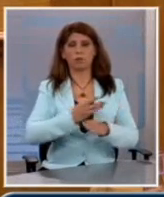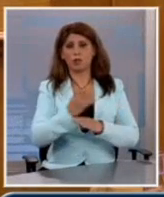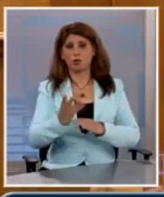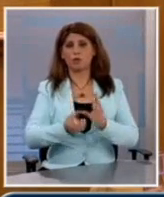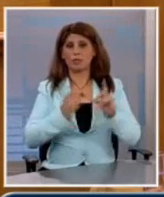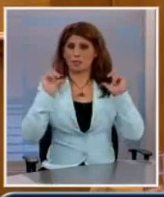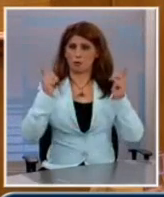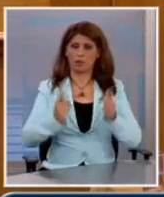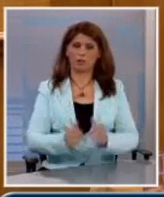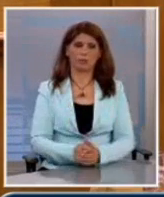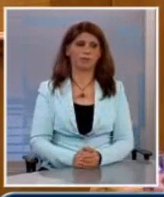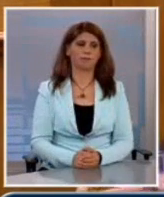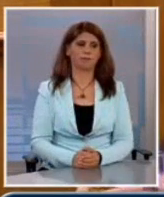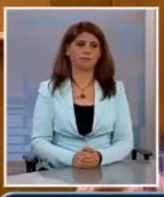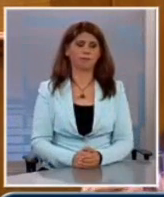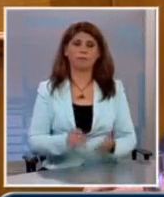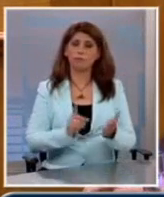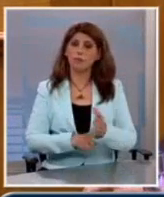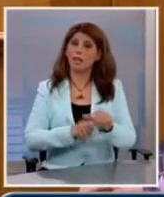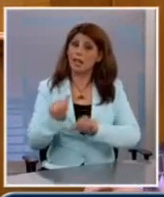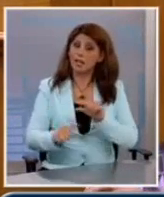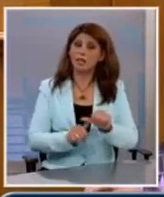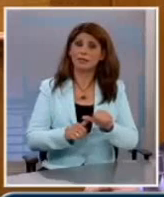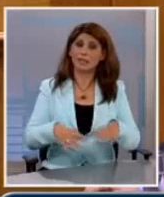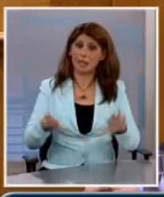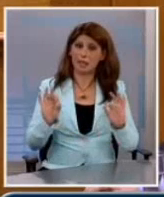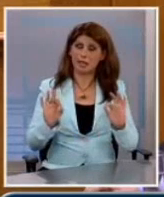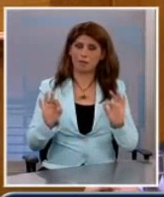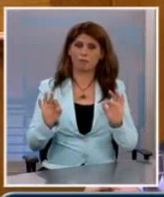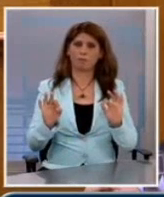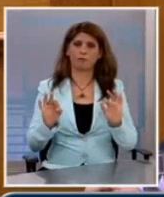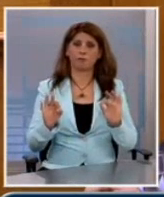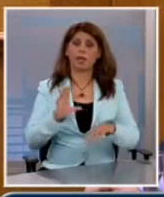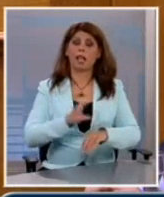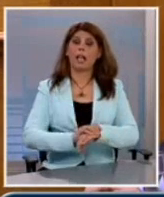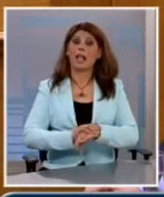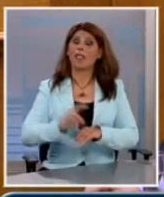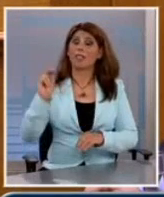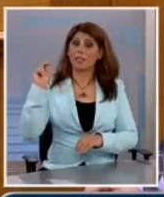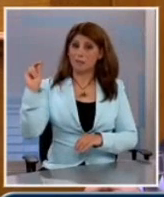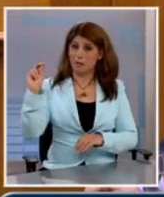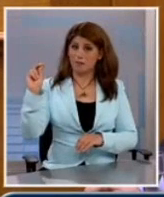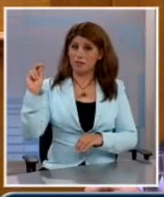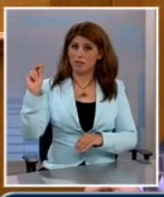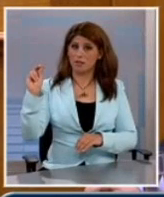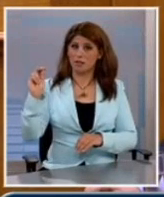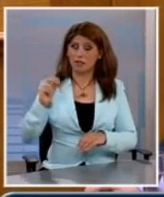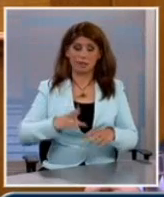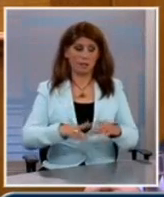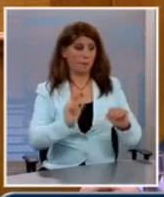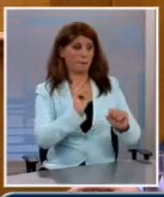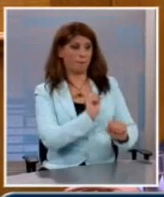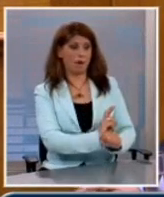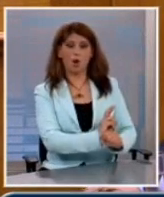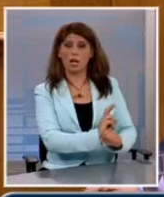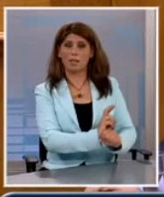της Νέας Δημοκρατίας. Έπρεπε να ανατρέψει πρώτα απ' όλα τις δεσμεύσεις σας για πρωτογενή πλεονάσματα